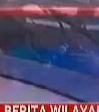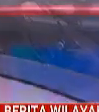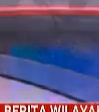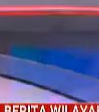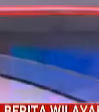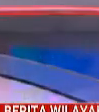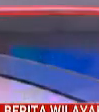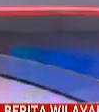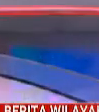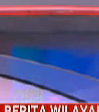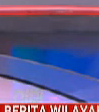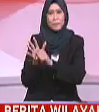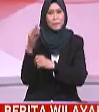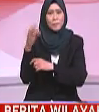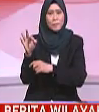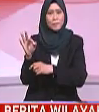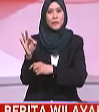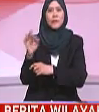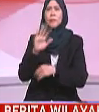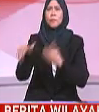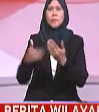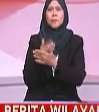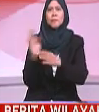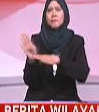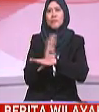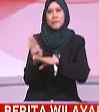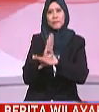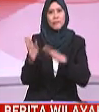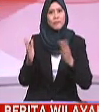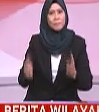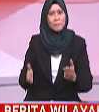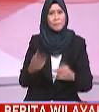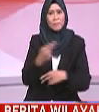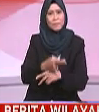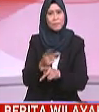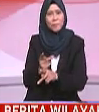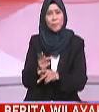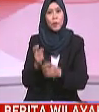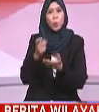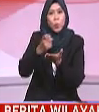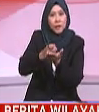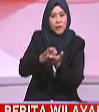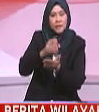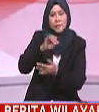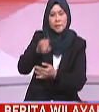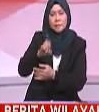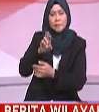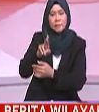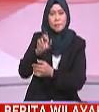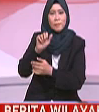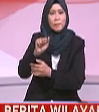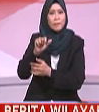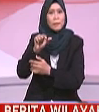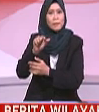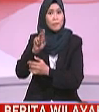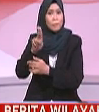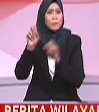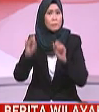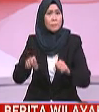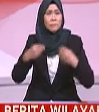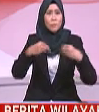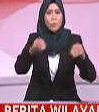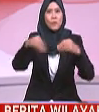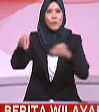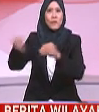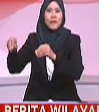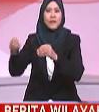Cabaran pandemik COVID-19, para peniaga produk berasaskan udang jeragau atau bubuk masih boleh memasarkan produk